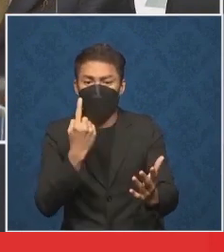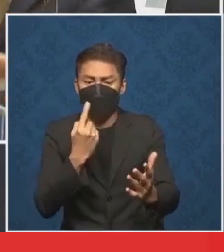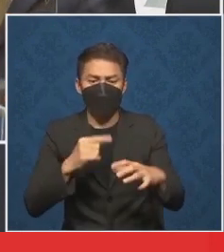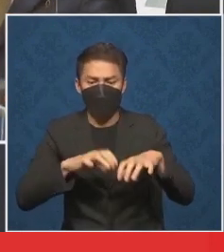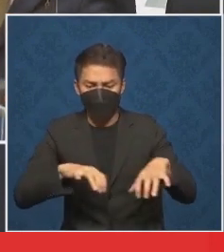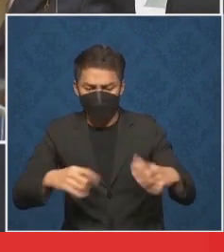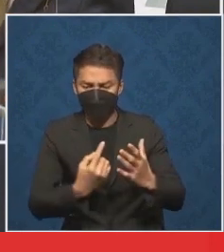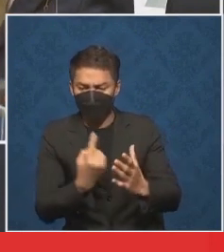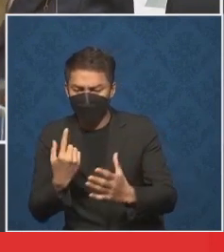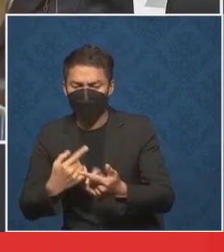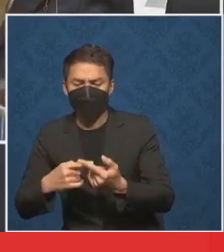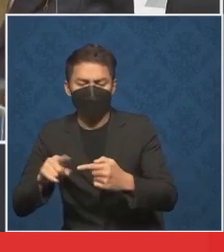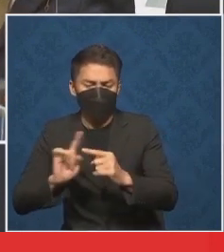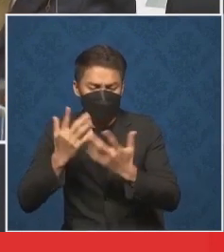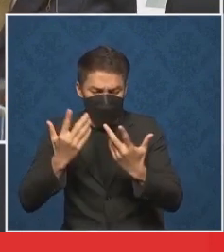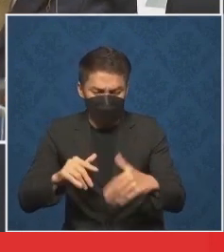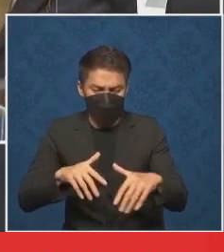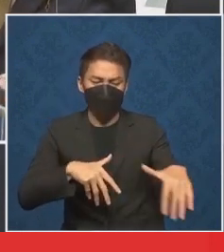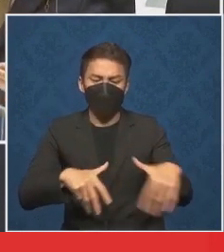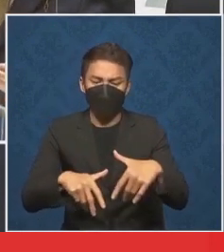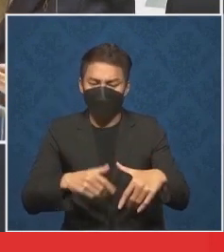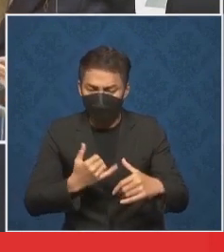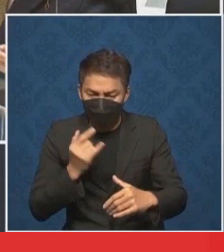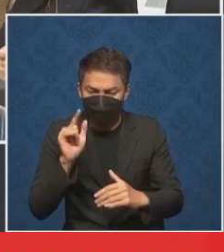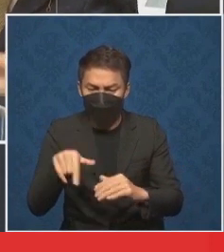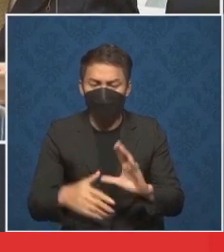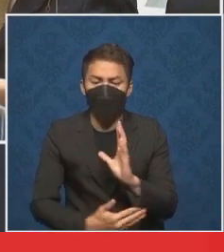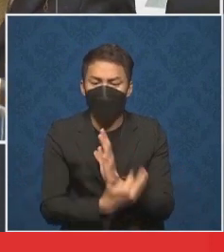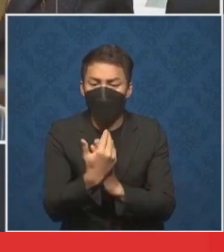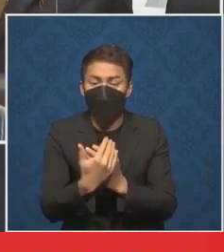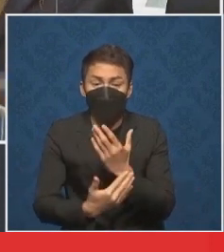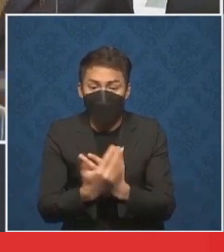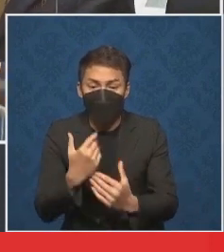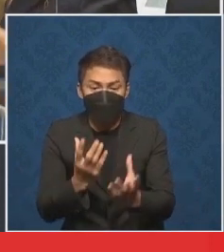วก็ไปสู่พี่น้องประชาชนนะครับอันนี้อยาก